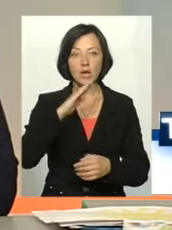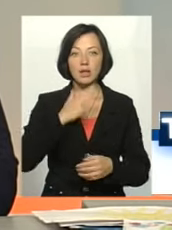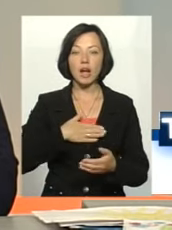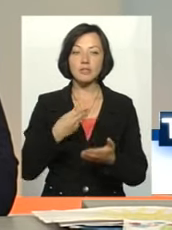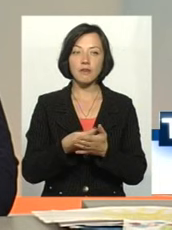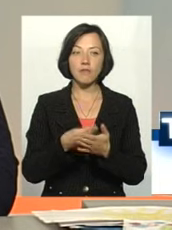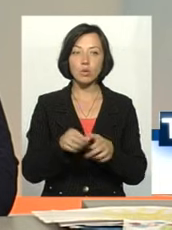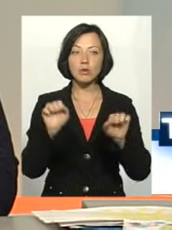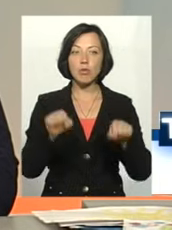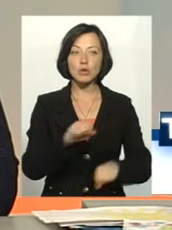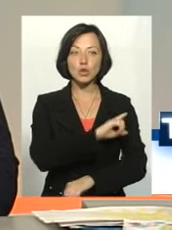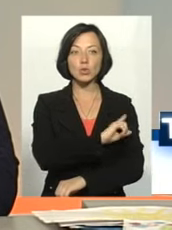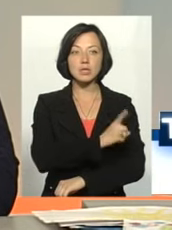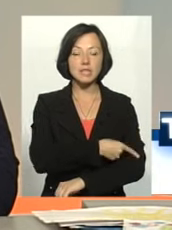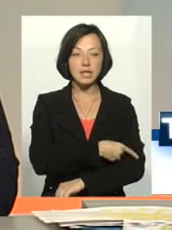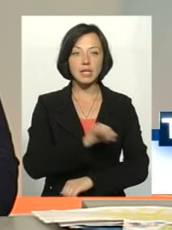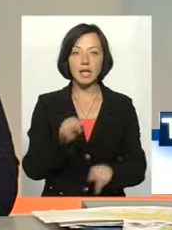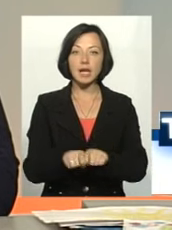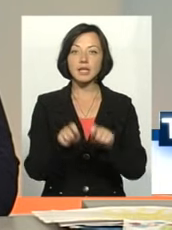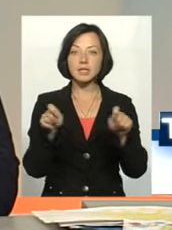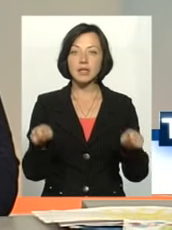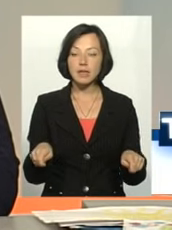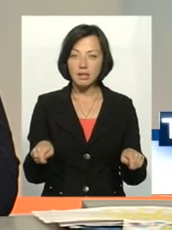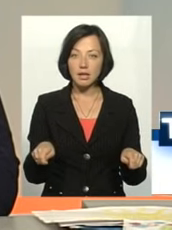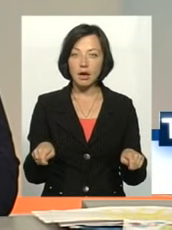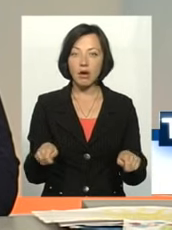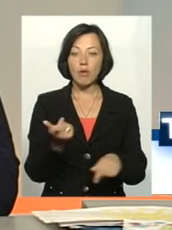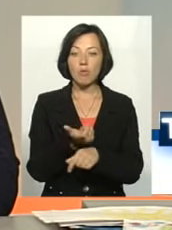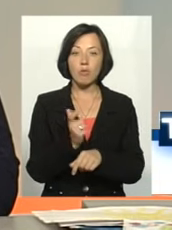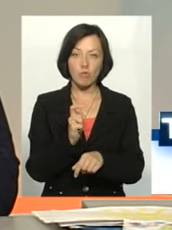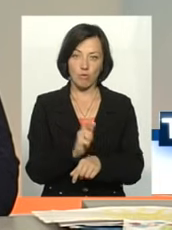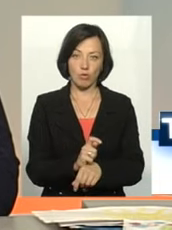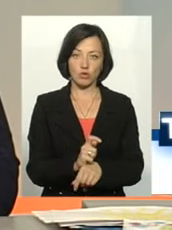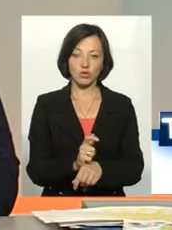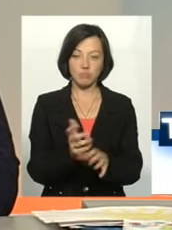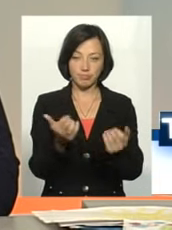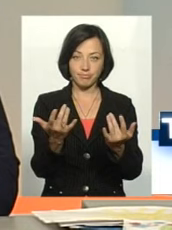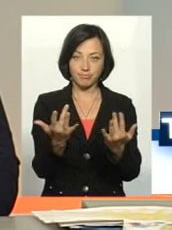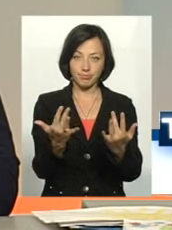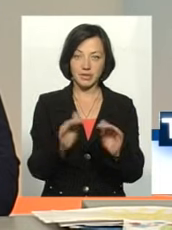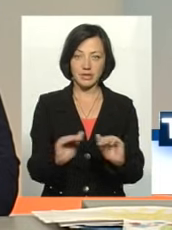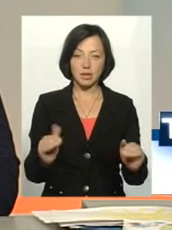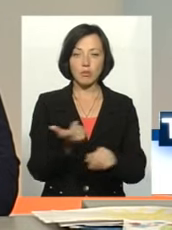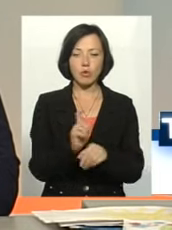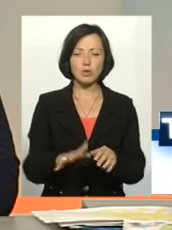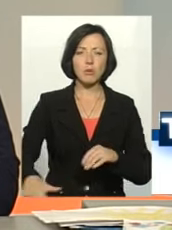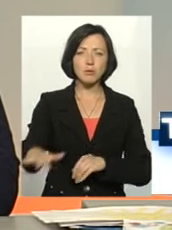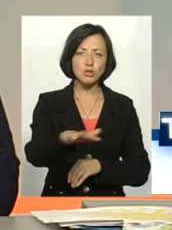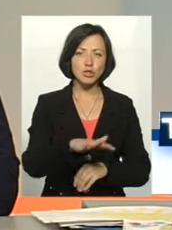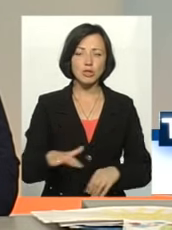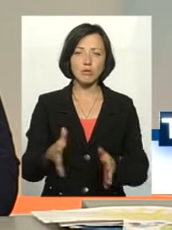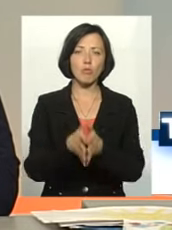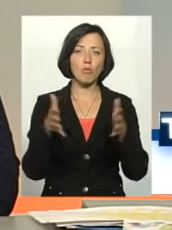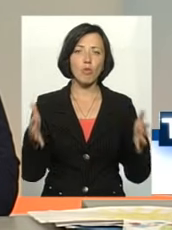может усилить и раскрыть границы для большего количества детей. То есть это и большие помещения, и